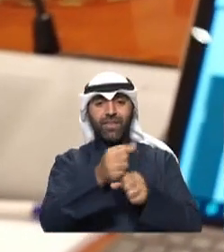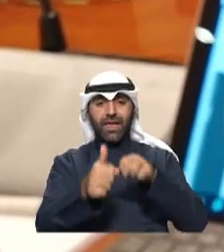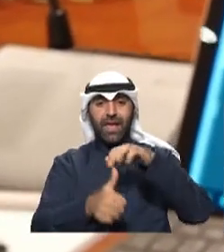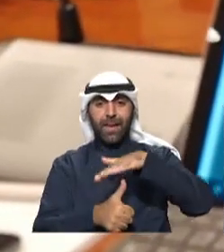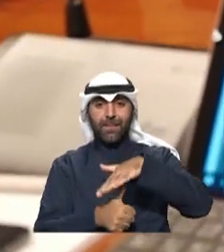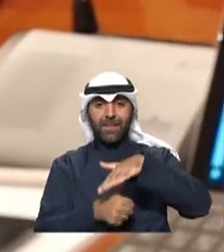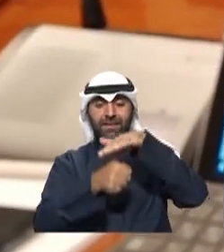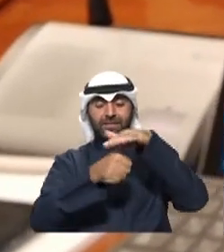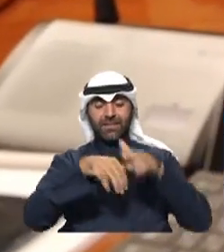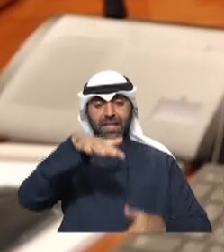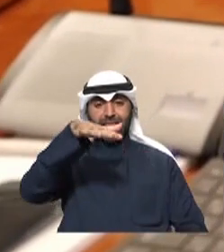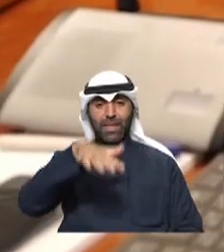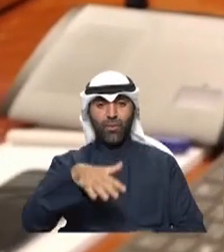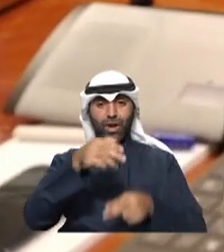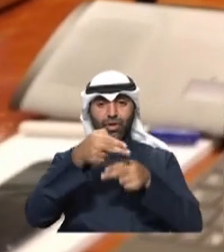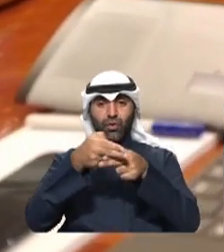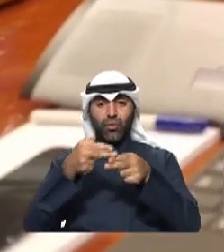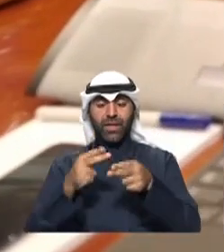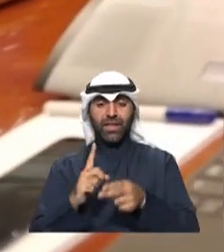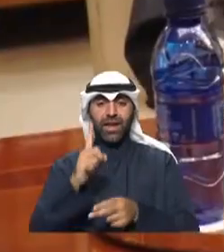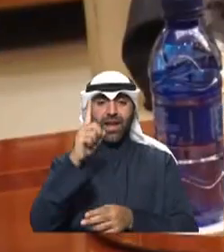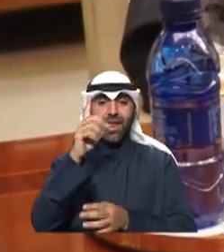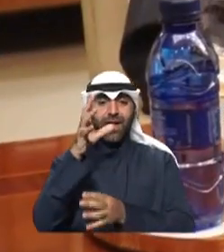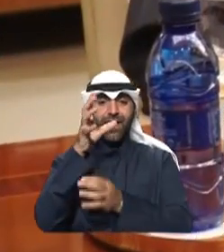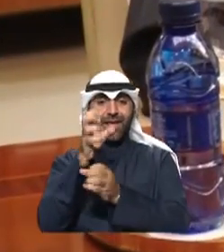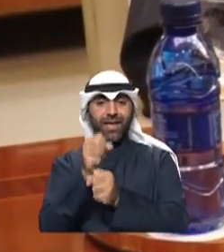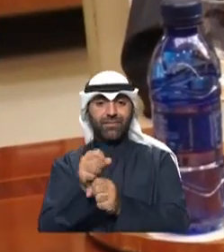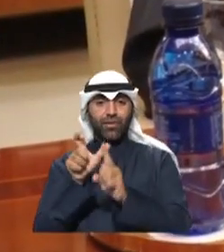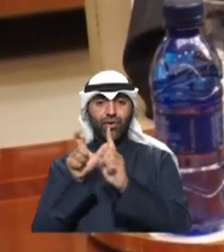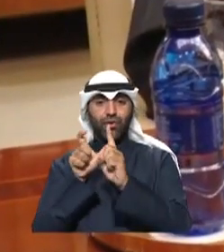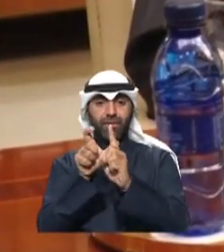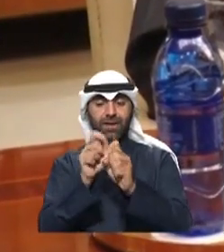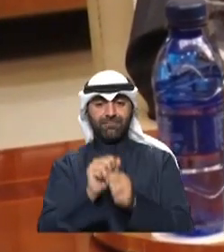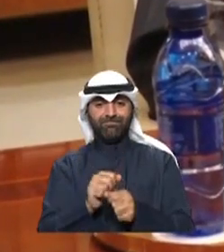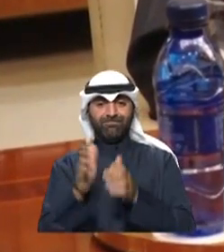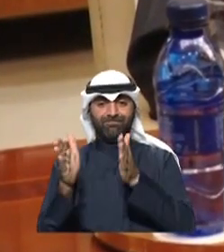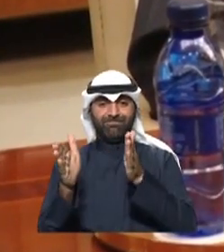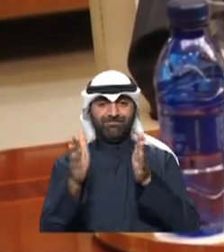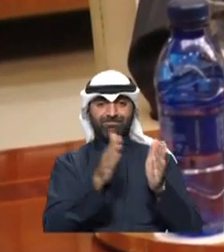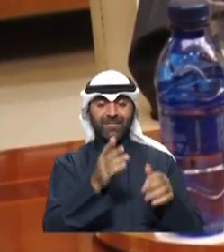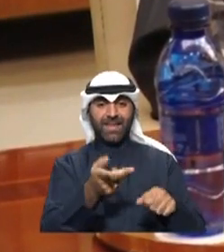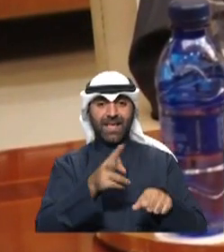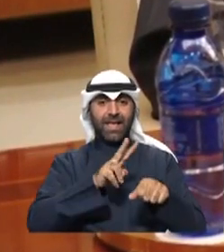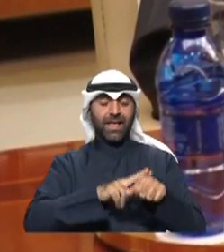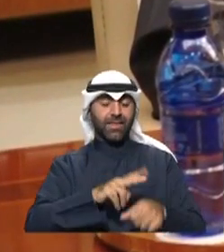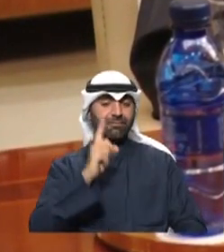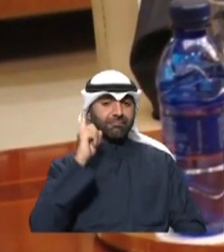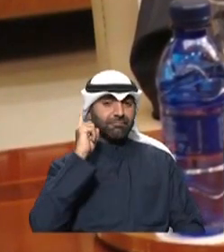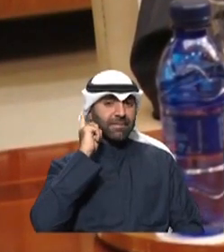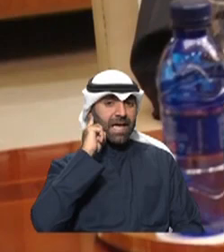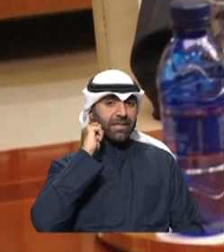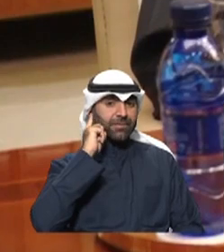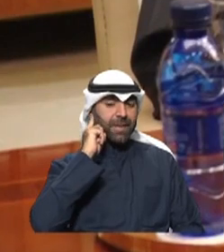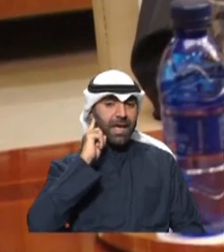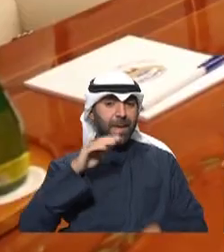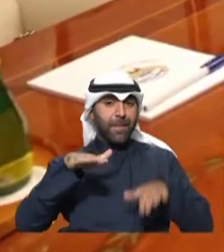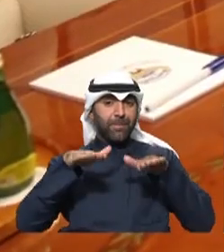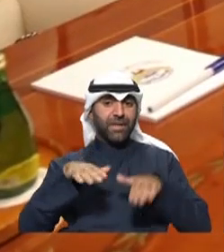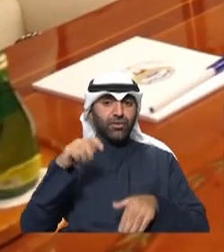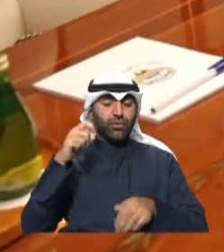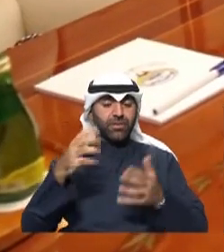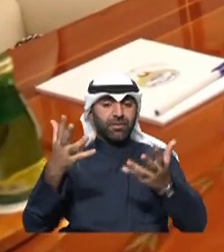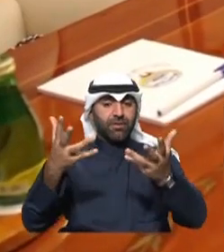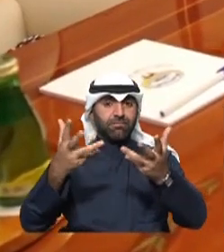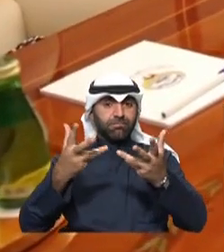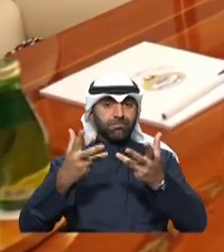ورعايته في حله وترحاله ثم استعرض مجلس الوزراء نتائج مشاركه ممثل حضره صاحب السمو امير البلاد